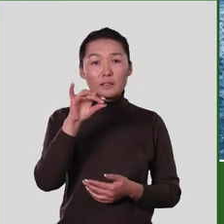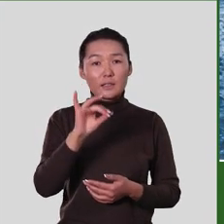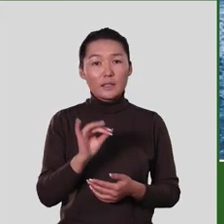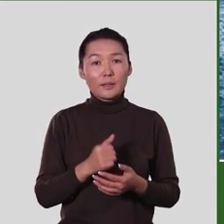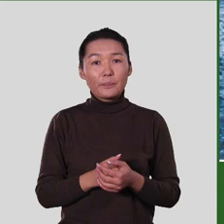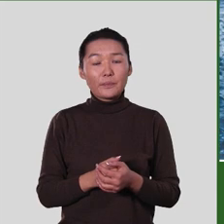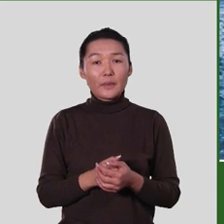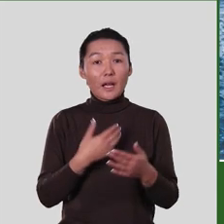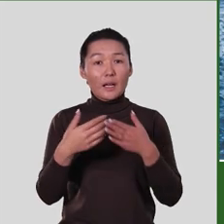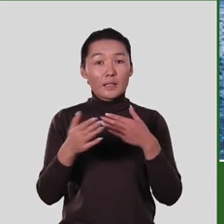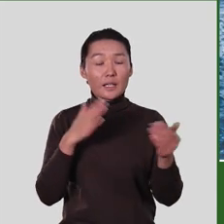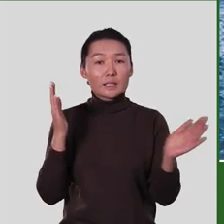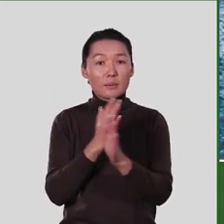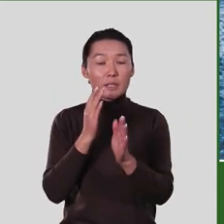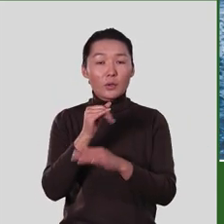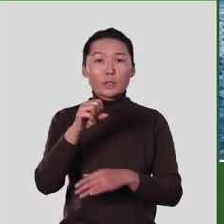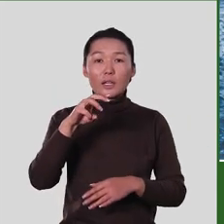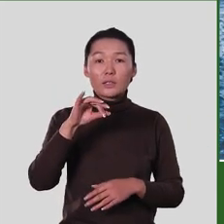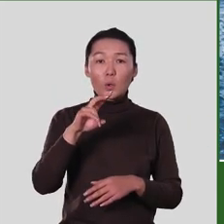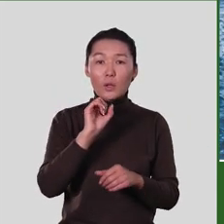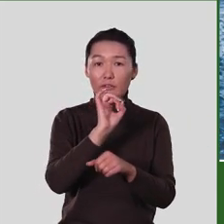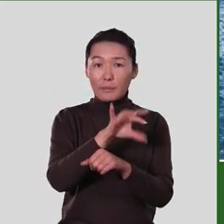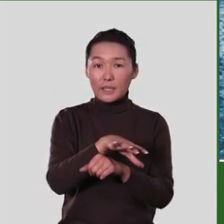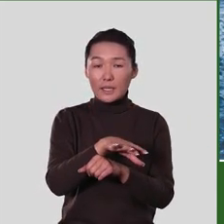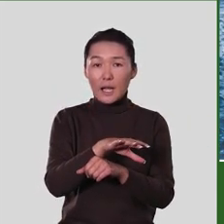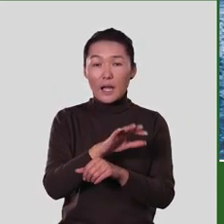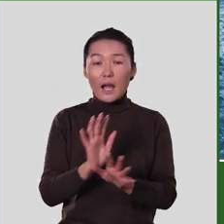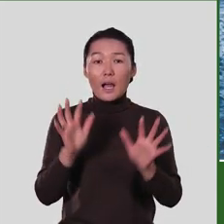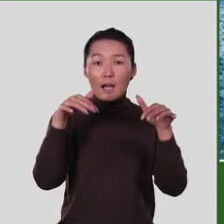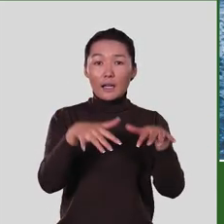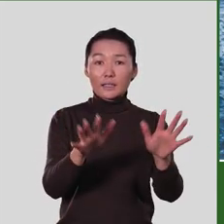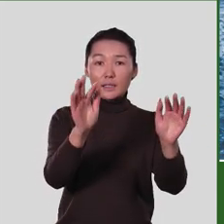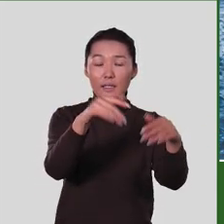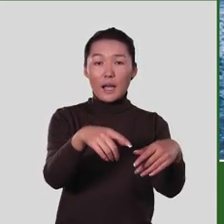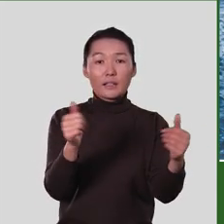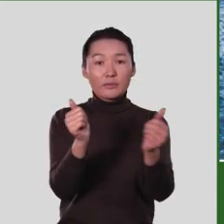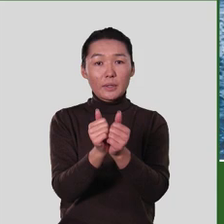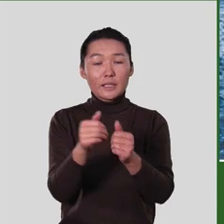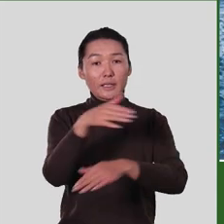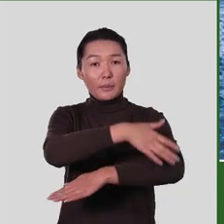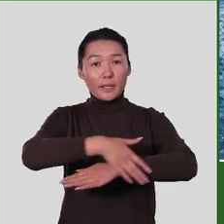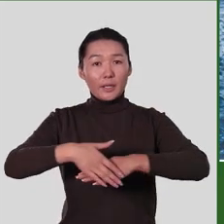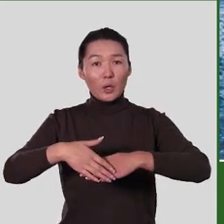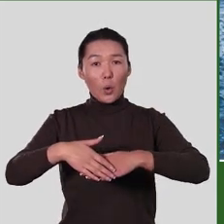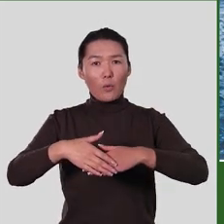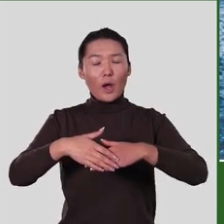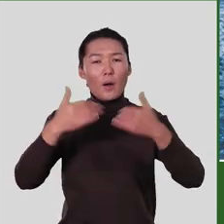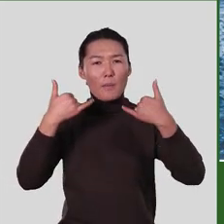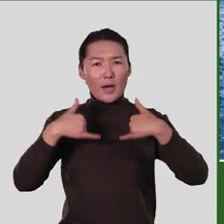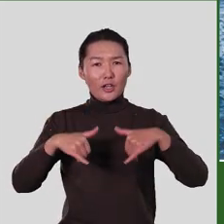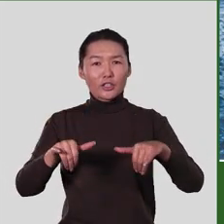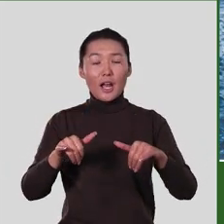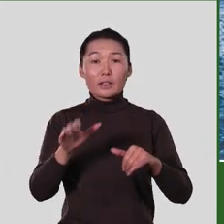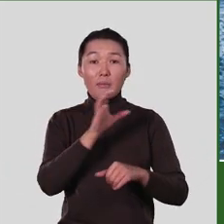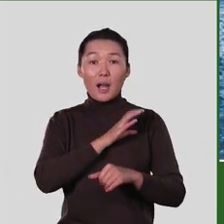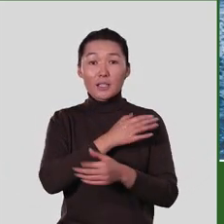Но если природа атоллов бедна, то океан вблизи их берегов поражает богатством и разнообразием